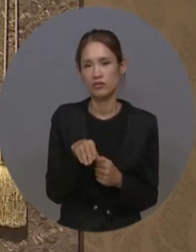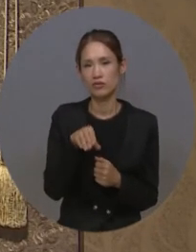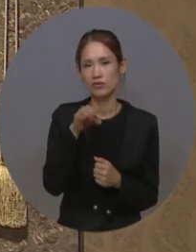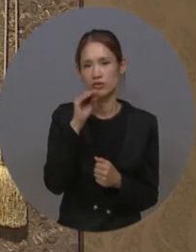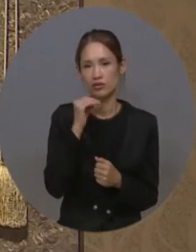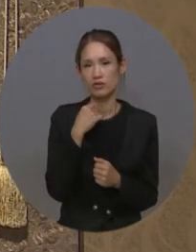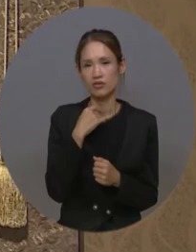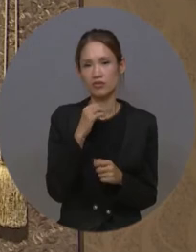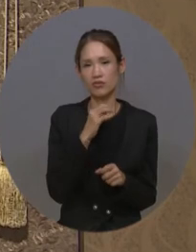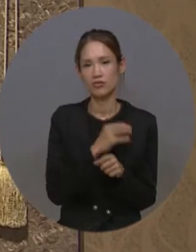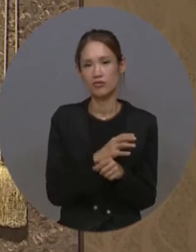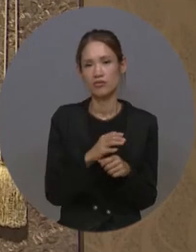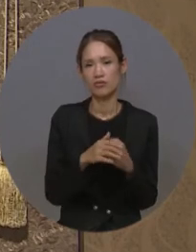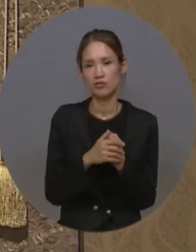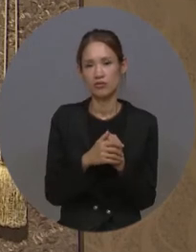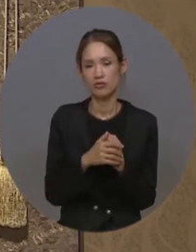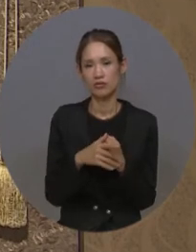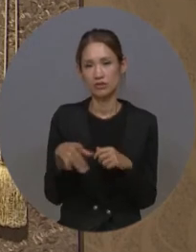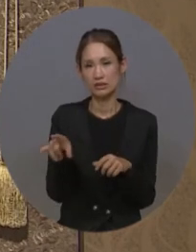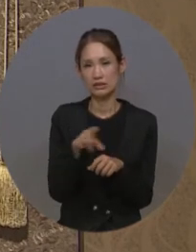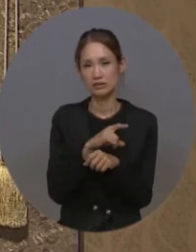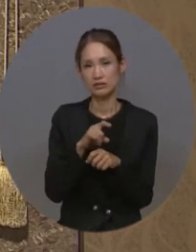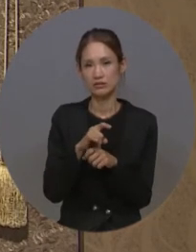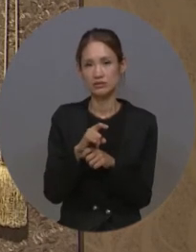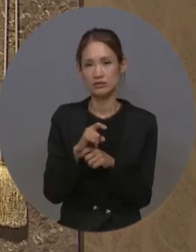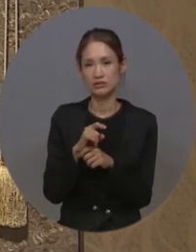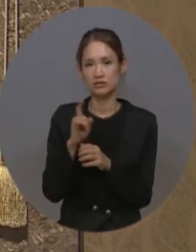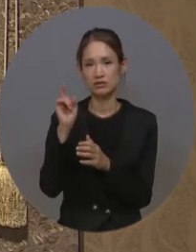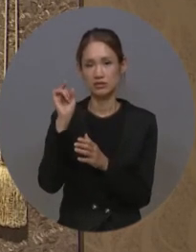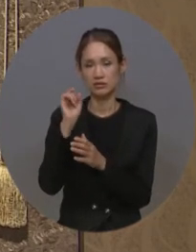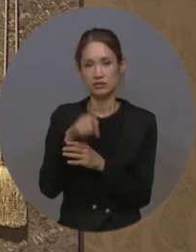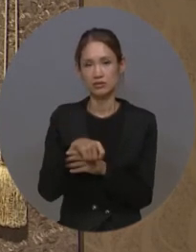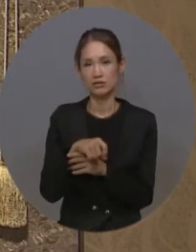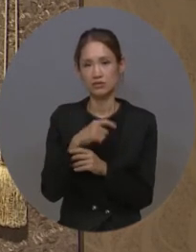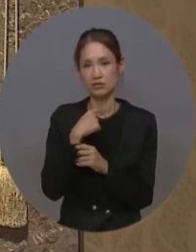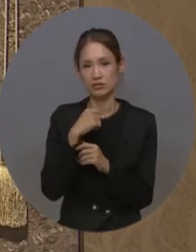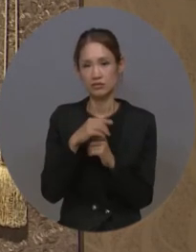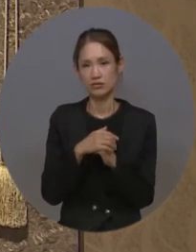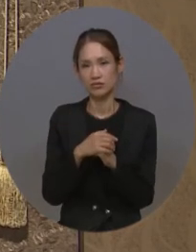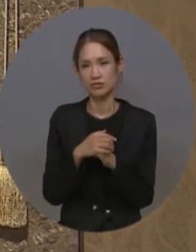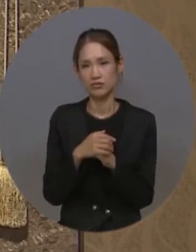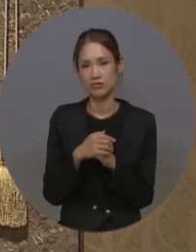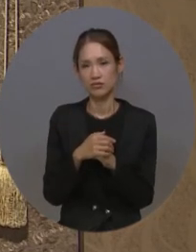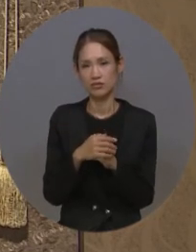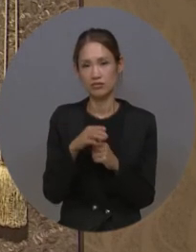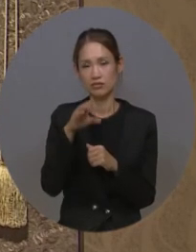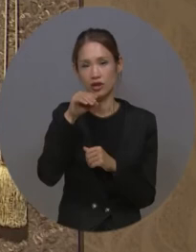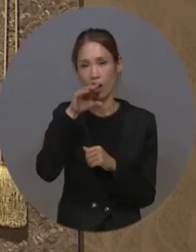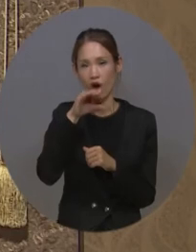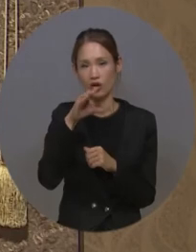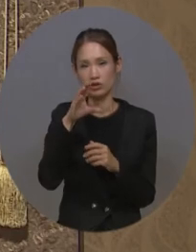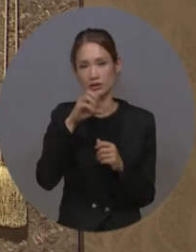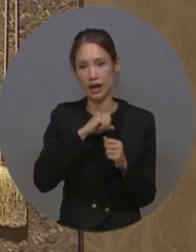이거를 간단하게 제가 이번에 그 특허 출원하는 게 있거든요. 네. 혀를 잡아주는.